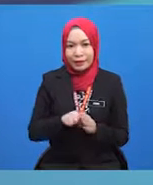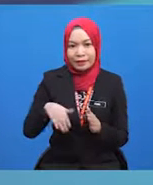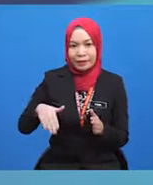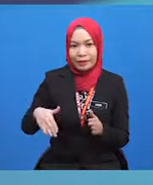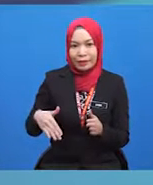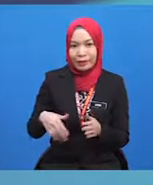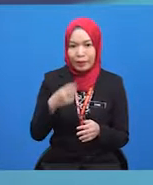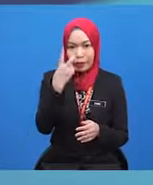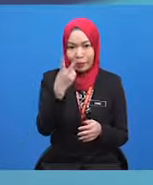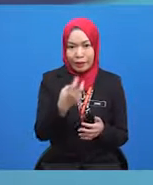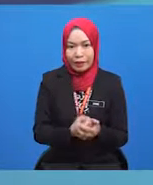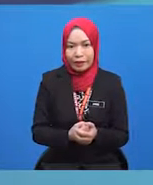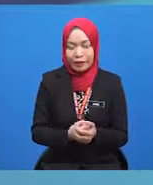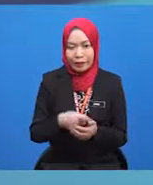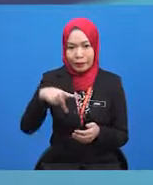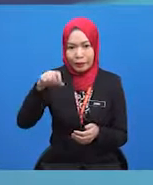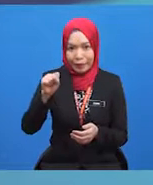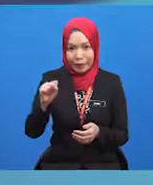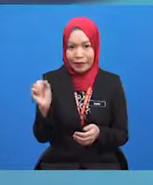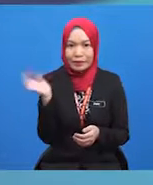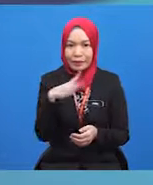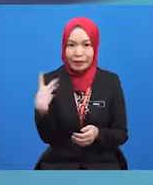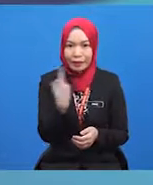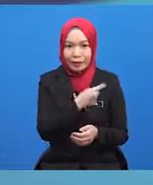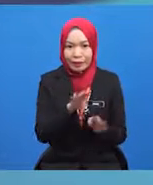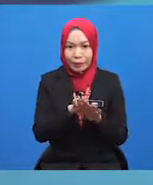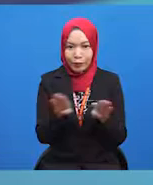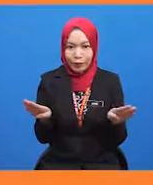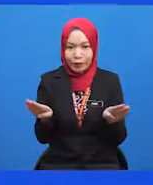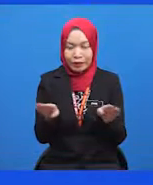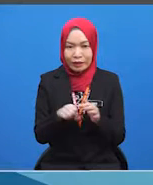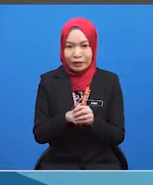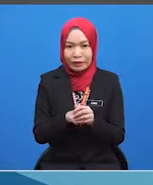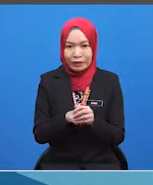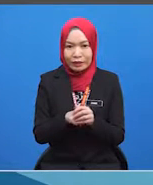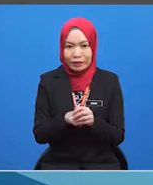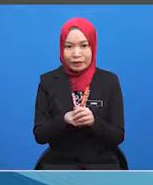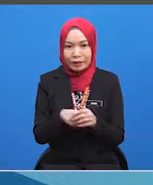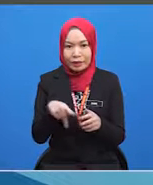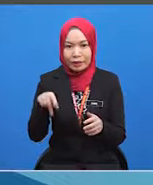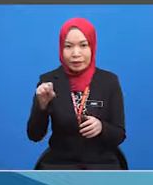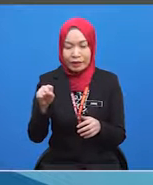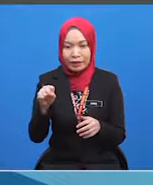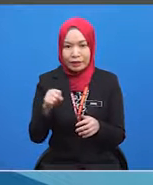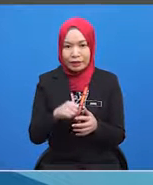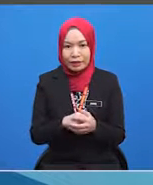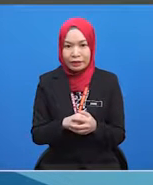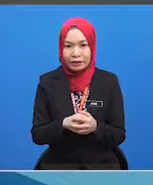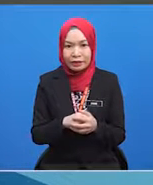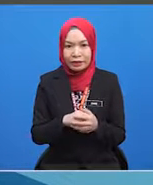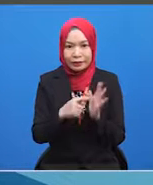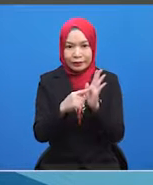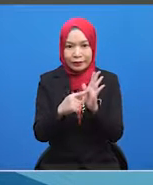mari sama-sama kita buka perisian Adobe Photoshop. Berikut adalah paparan perisian